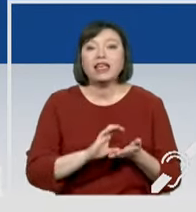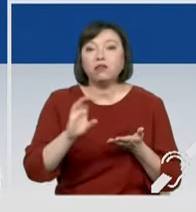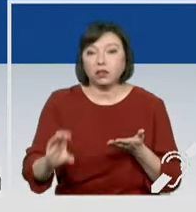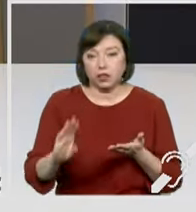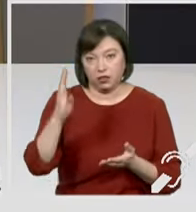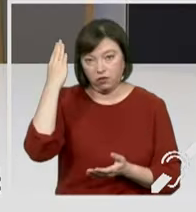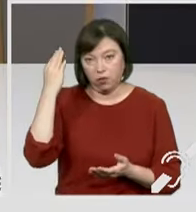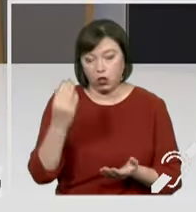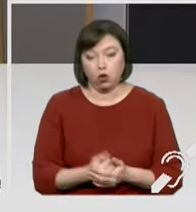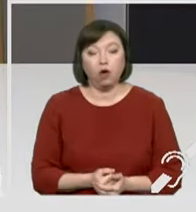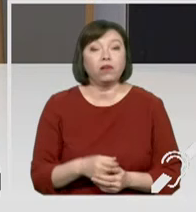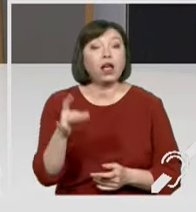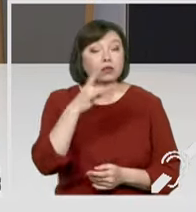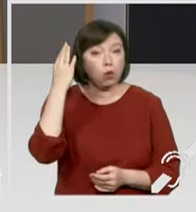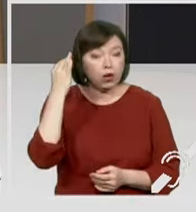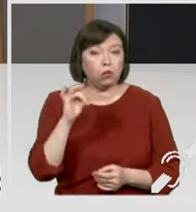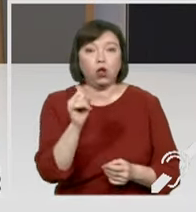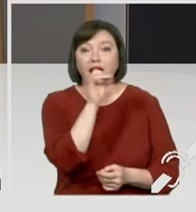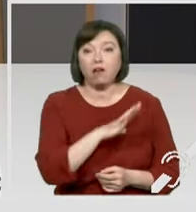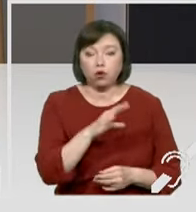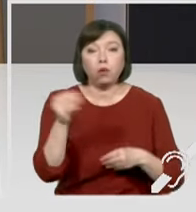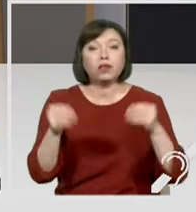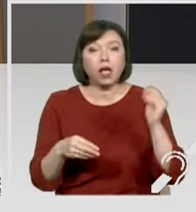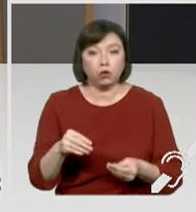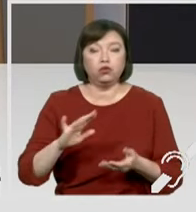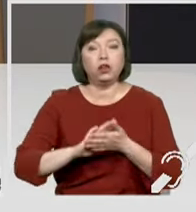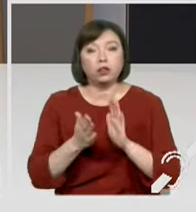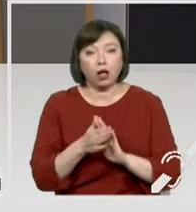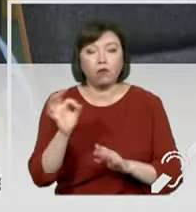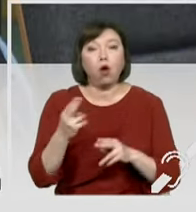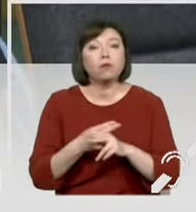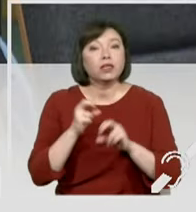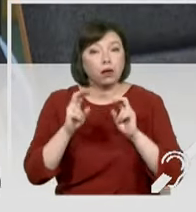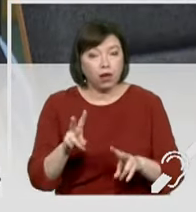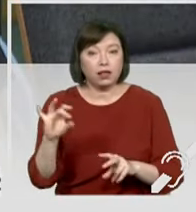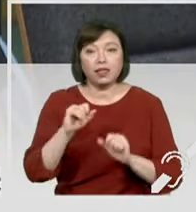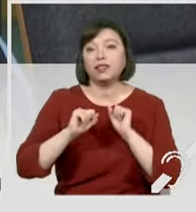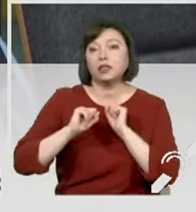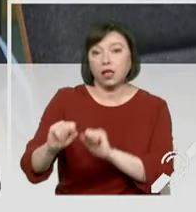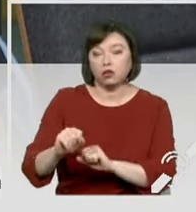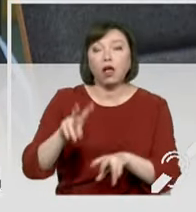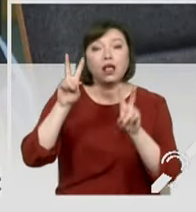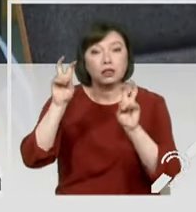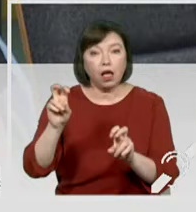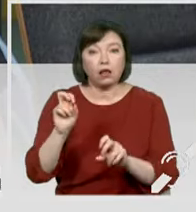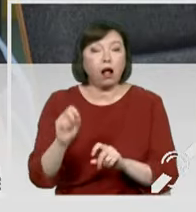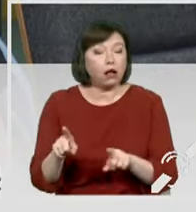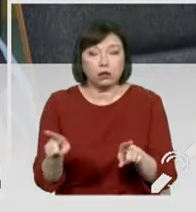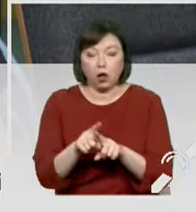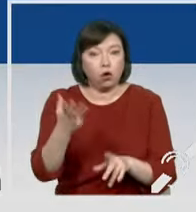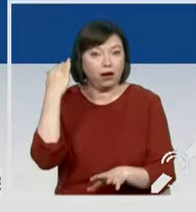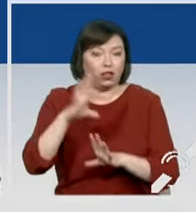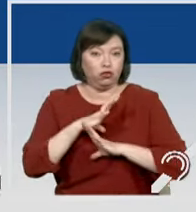Republica Moldova. Republica Moldova și Uniunea Europeană au încheiat un parteneriat de securitate și apărare catalogat ca unul fără